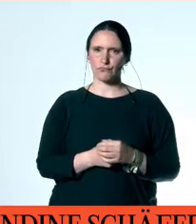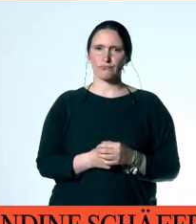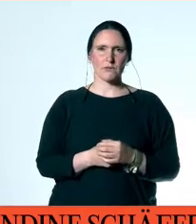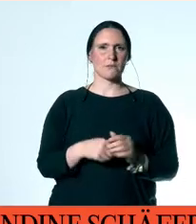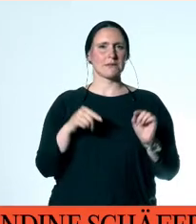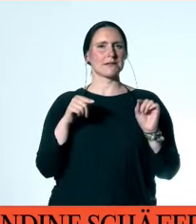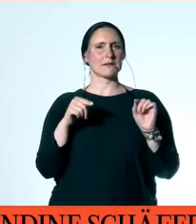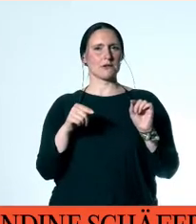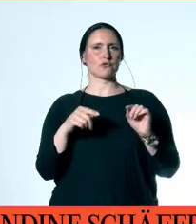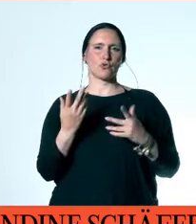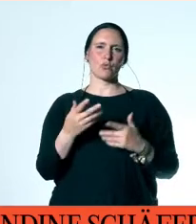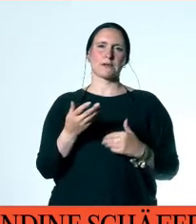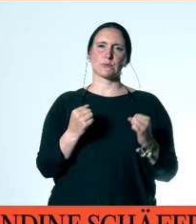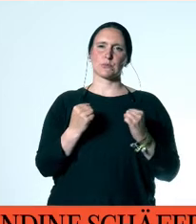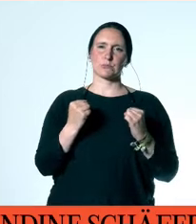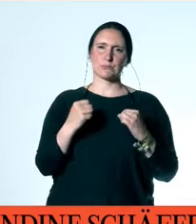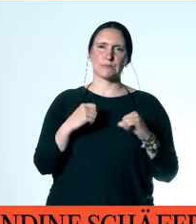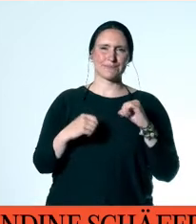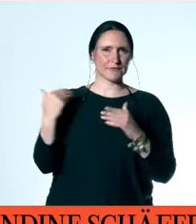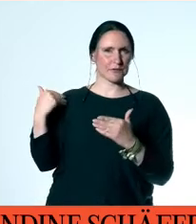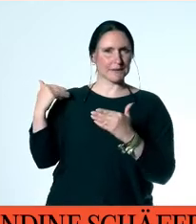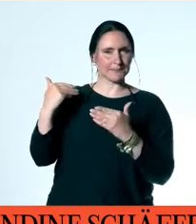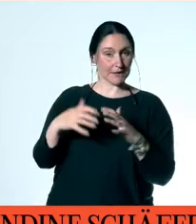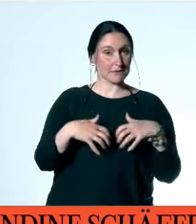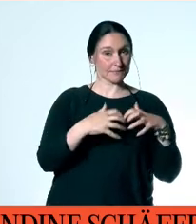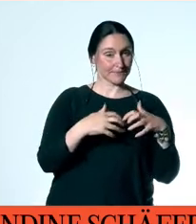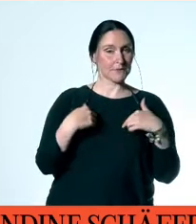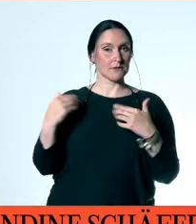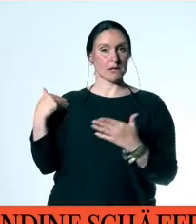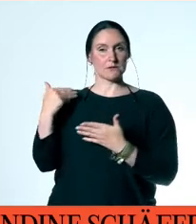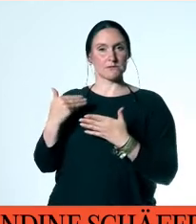Und über diese Anknüpfungspunkte bilden sich Beziehungen.